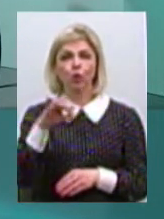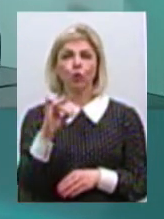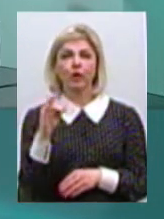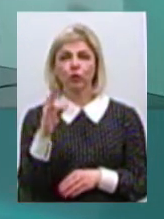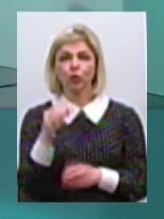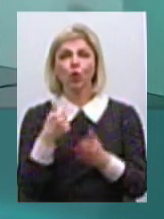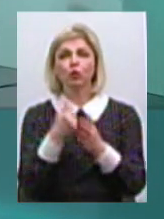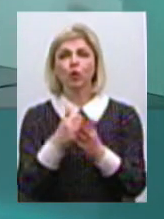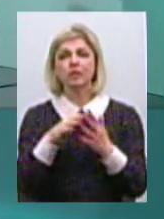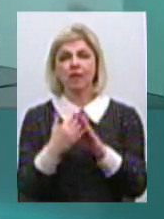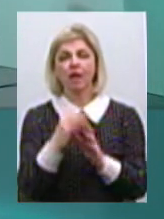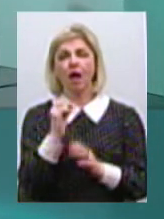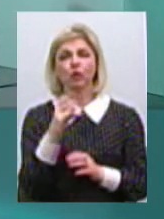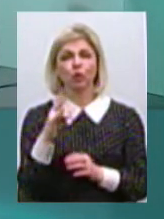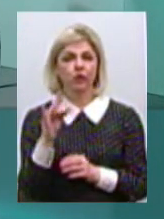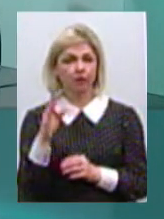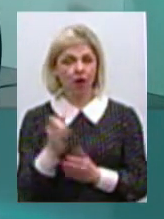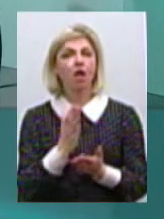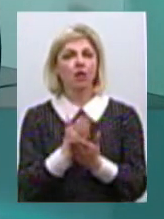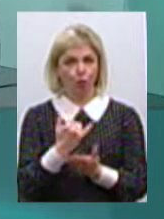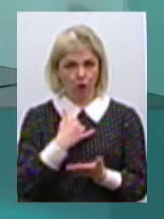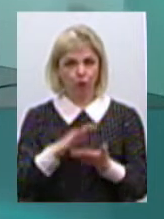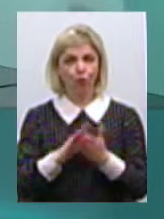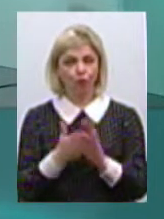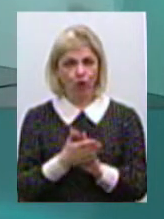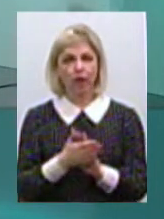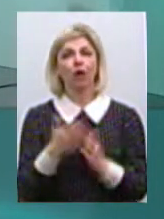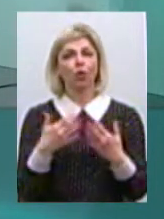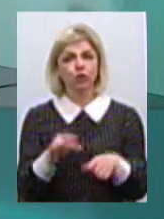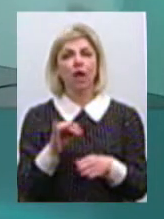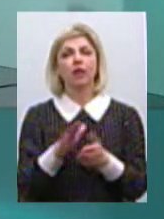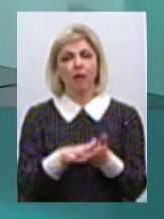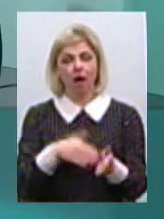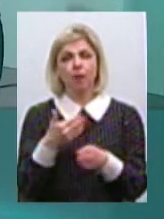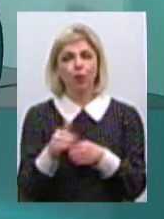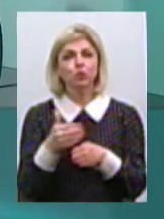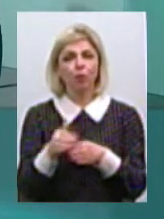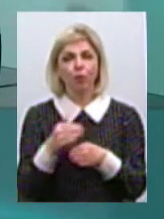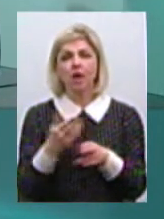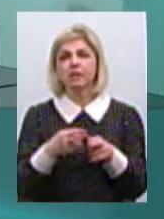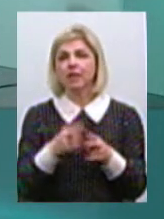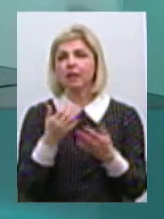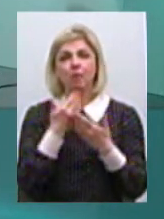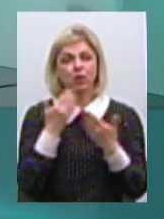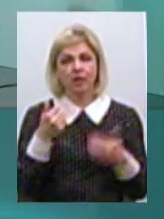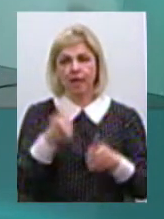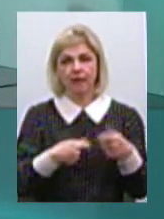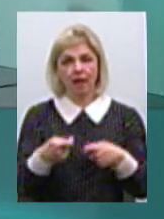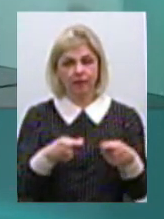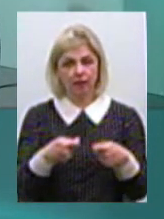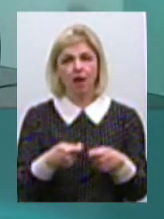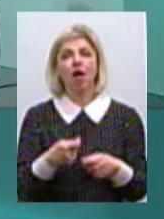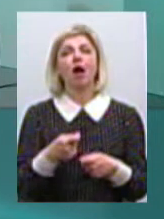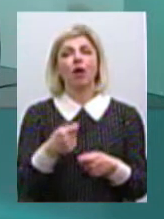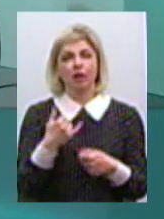нас на це все є вже договори і переможці. І далі вже будемо рухатися поступово. І це не останній тендер, який ми оголосили. Ми